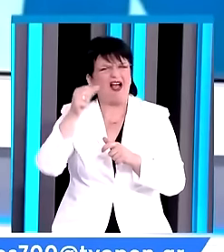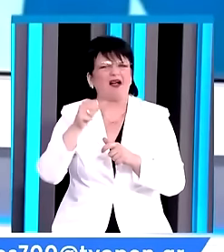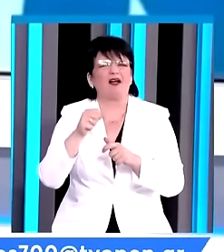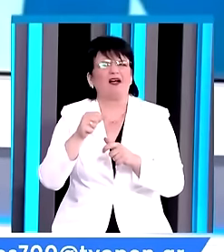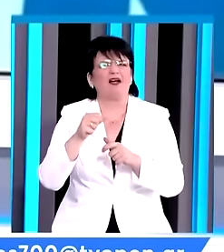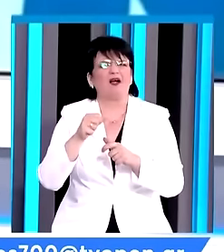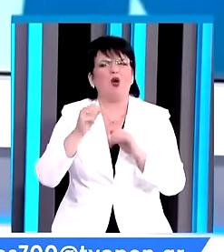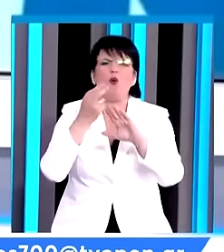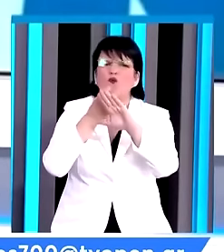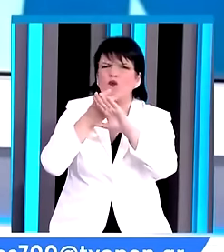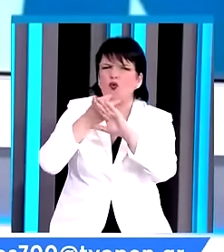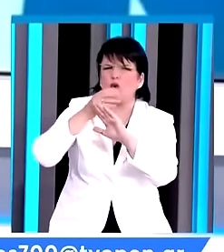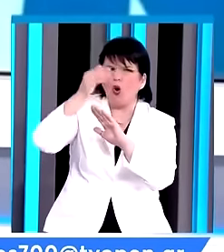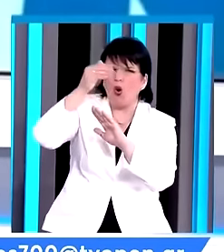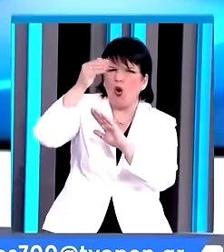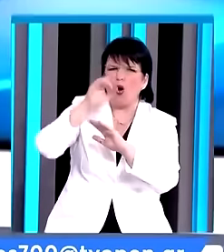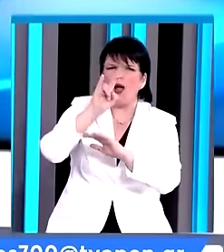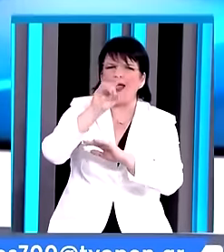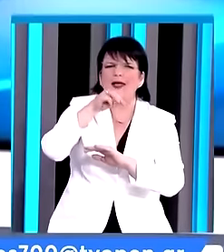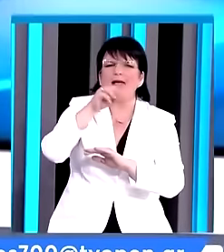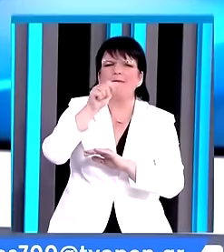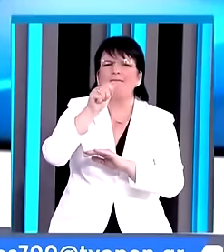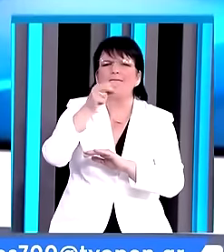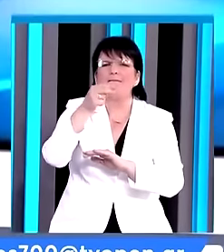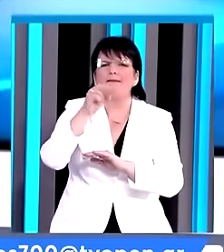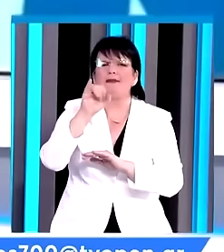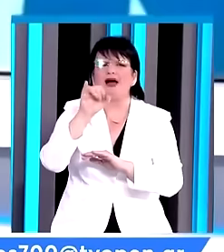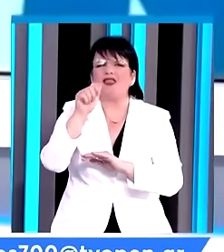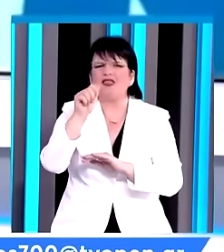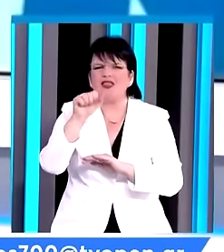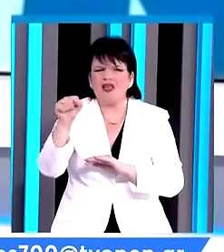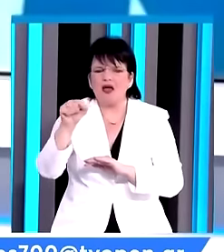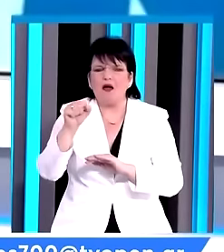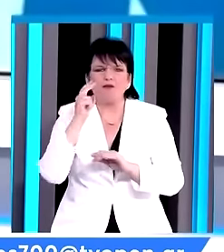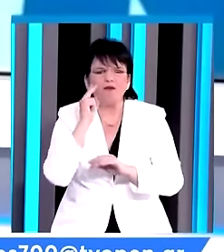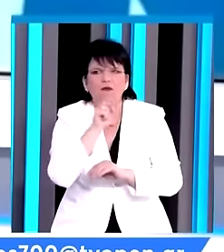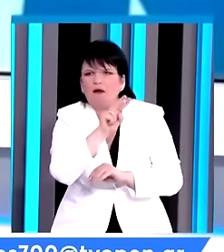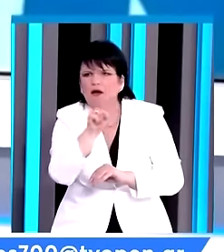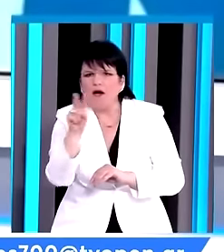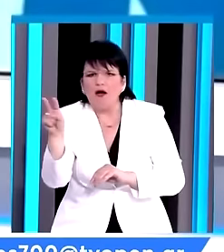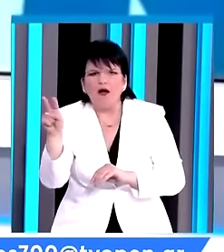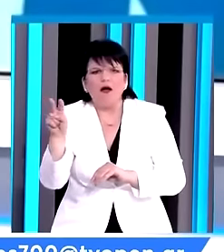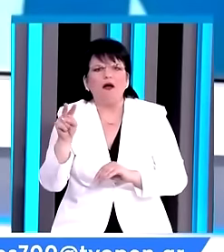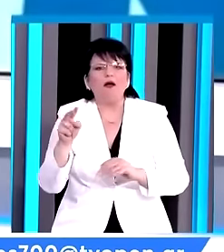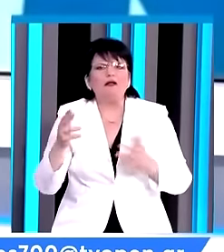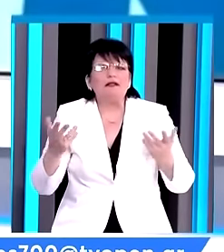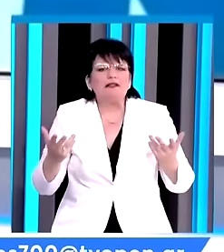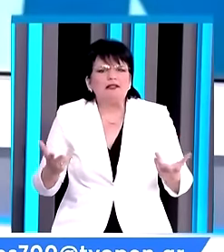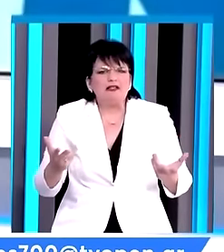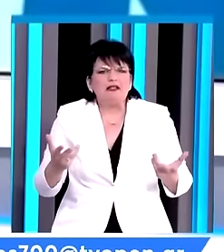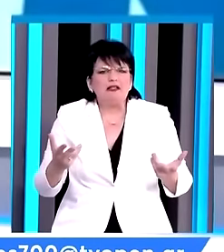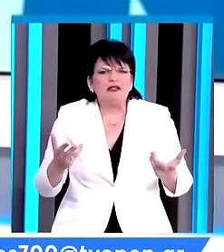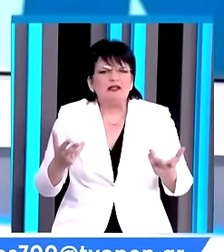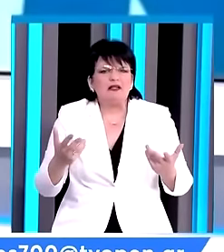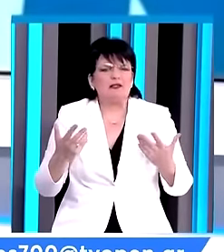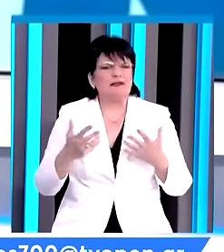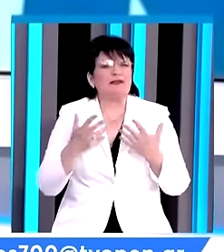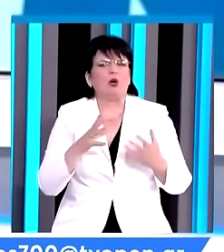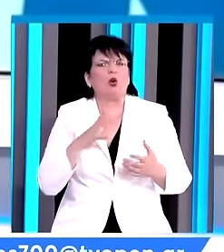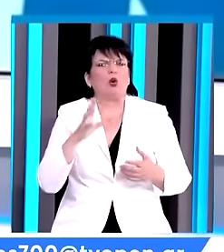της ορεινής Ημαθίας, στα ριζώματα και είδα διαδραστικούς πίνακες. Οι διαδραστικοί πίνακες αυτοί, οι οποίοι ουσιαστικά